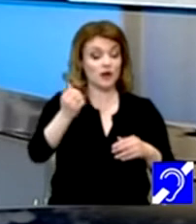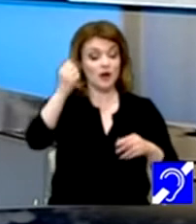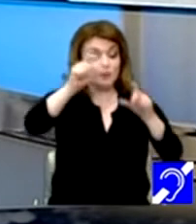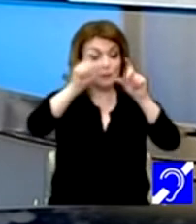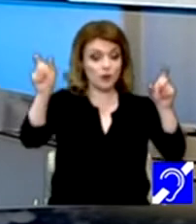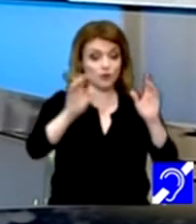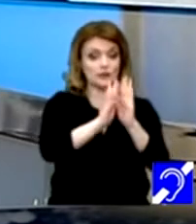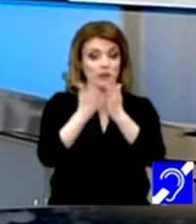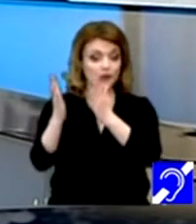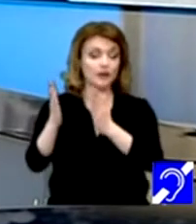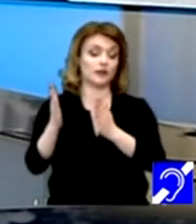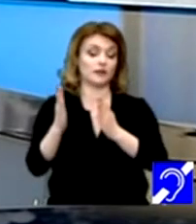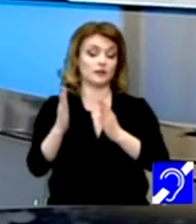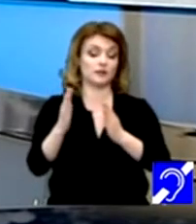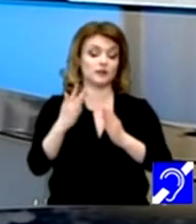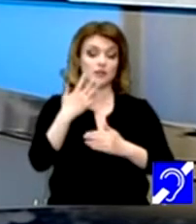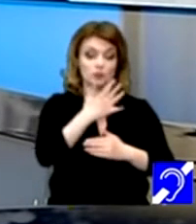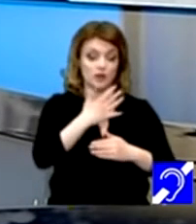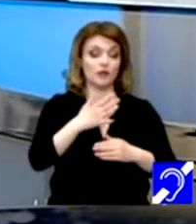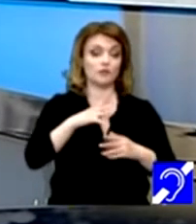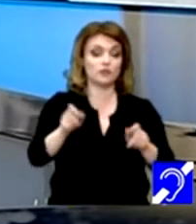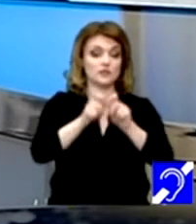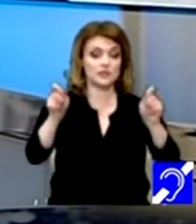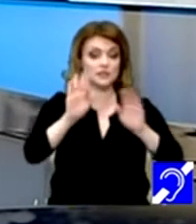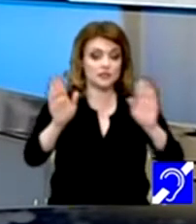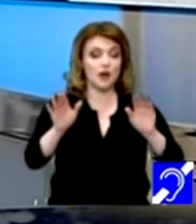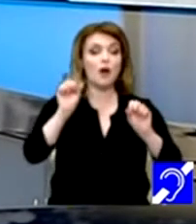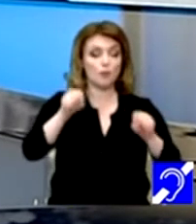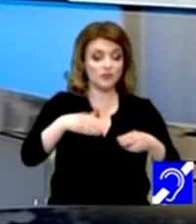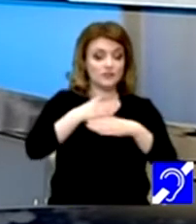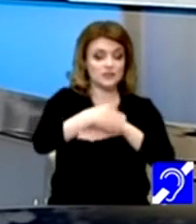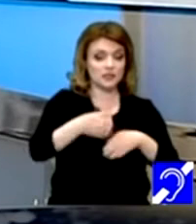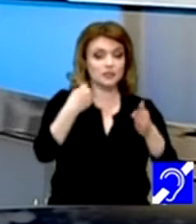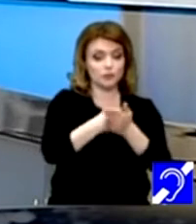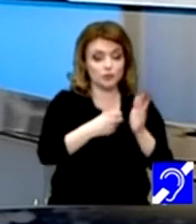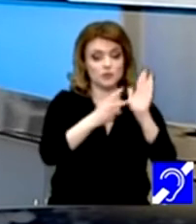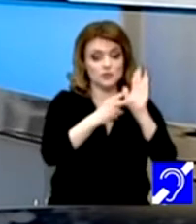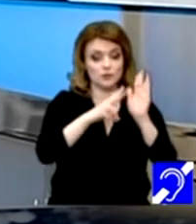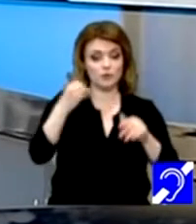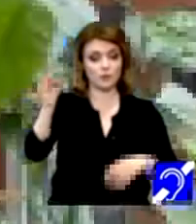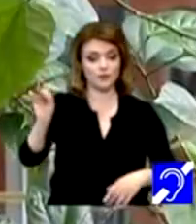Moldova, a fost deschisă o expoziție de documente care poate fi vizitată până pe 7 mai.